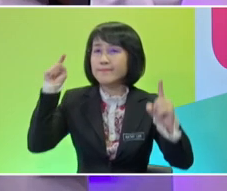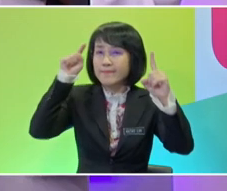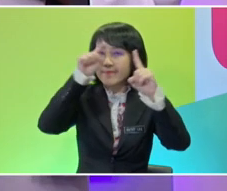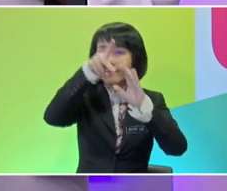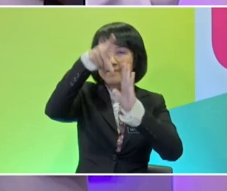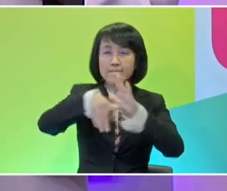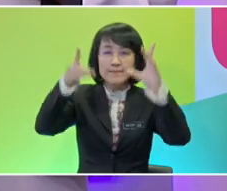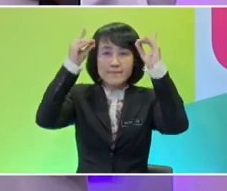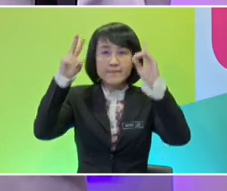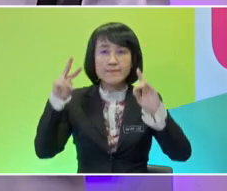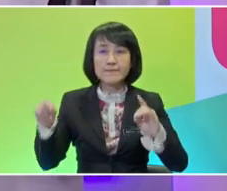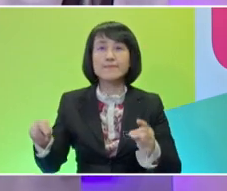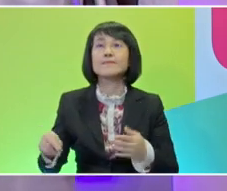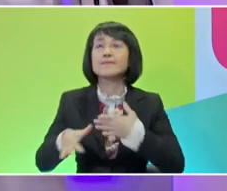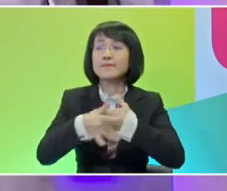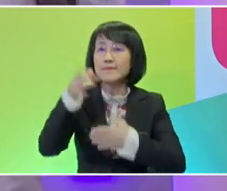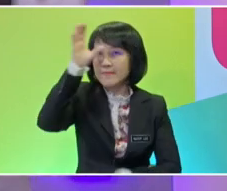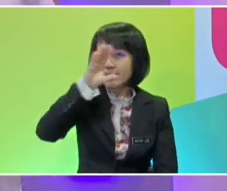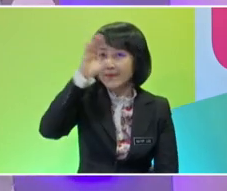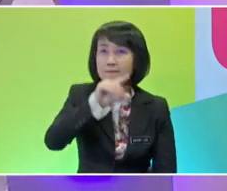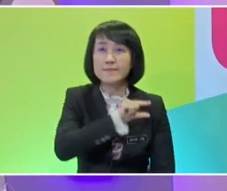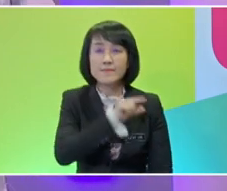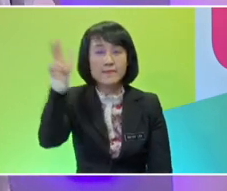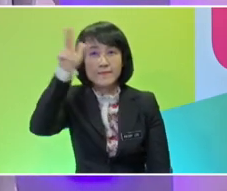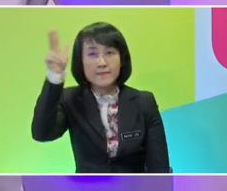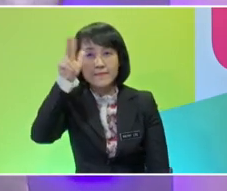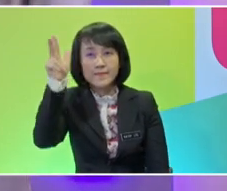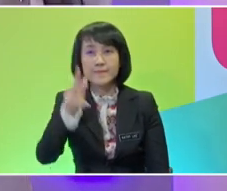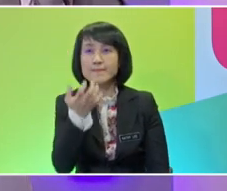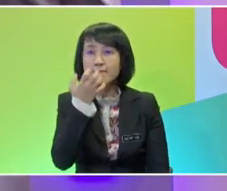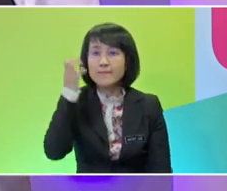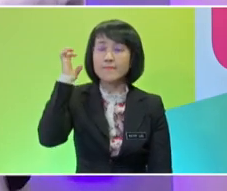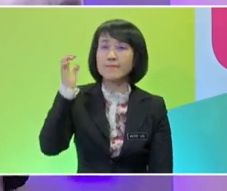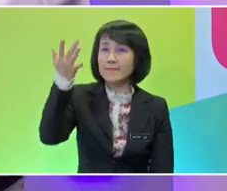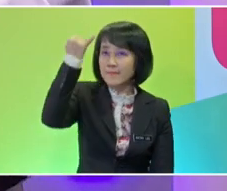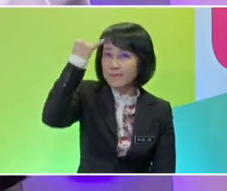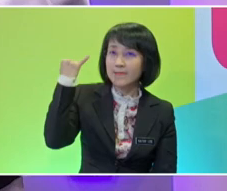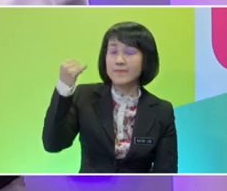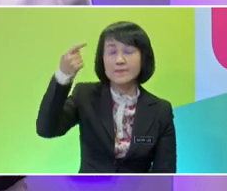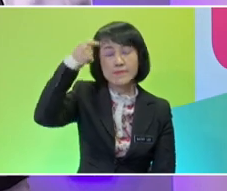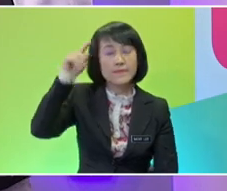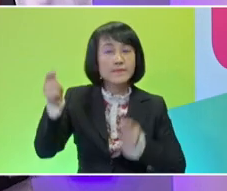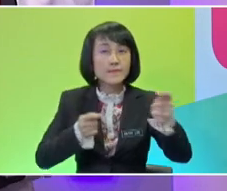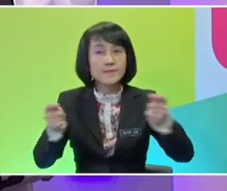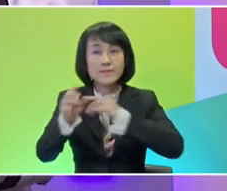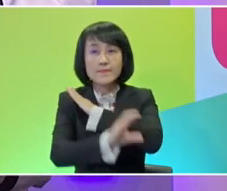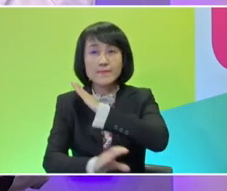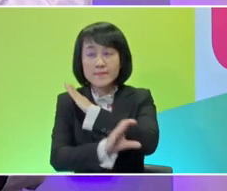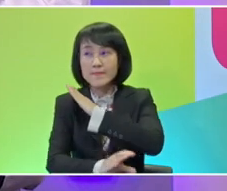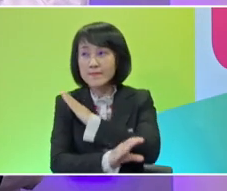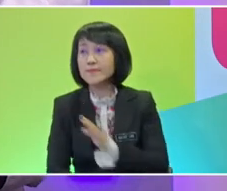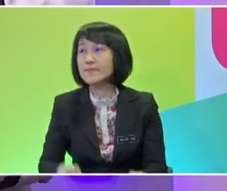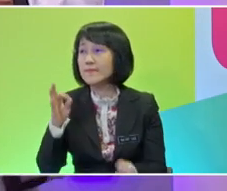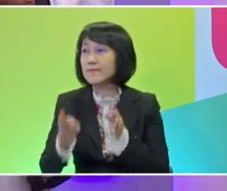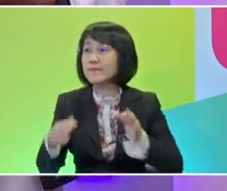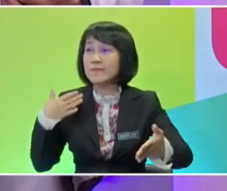awal tadi adalah mencari pegawai kerajaan yang berwibawa yang berilmu untuk minta biaya negara Jadi kalau tak sampai jadi pegawai